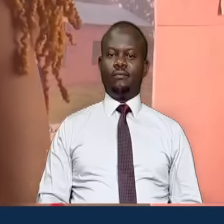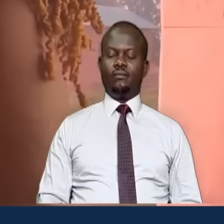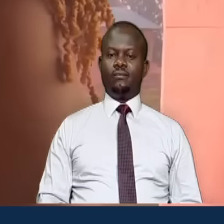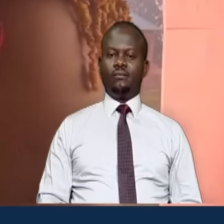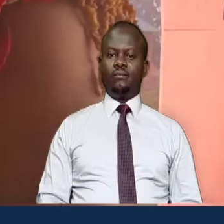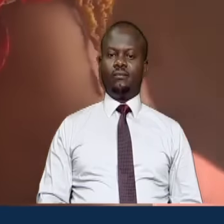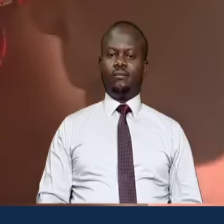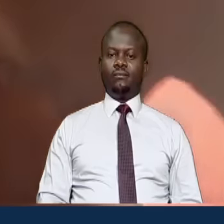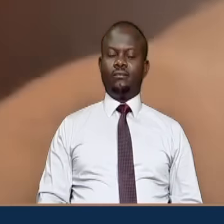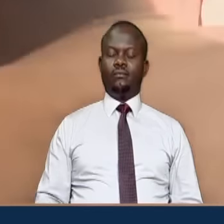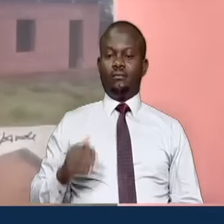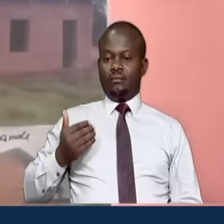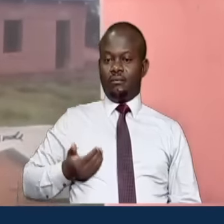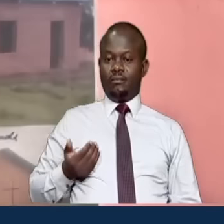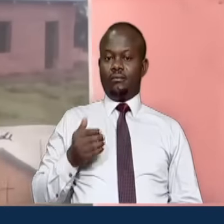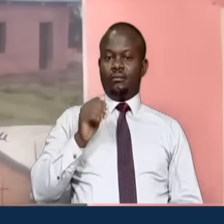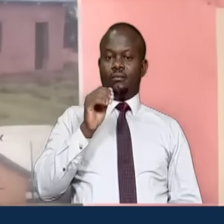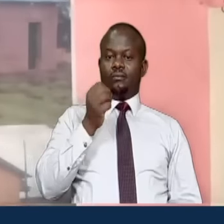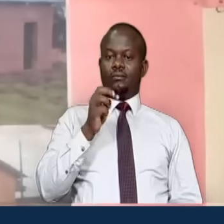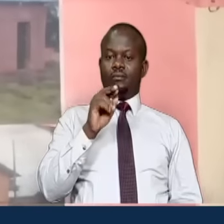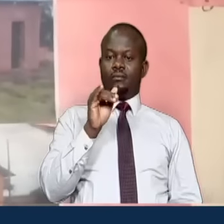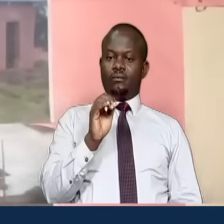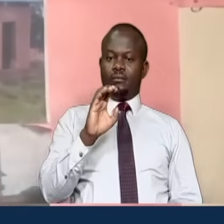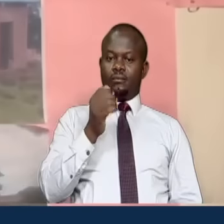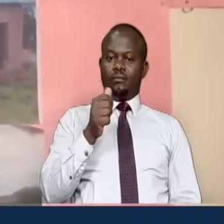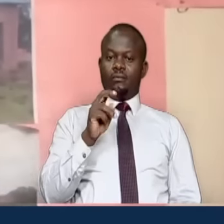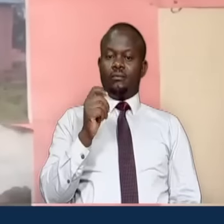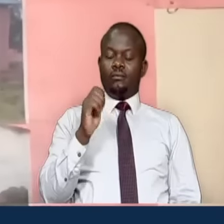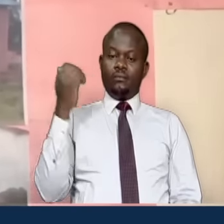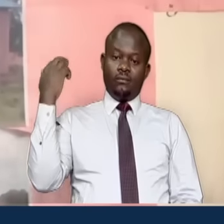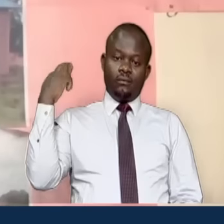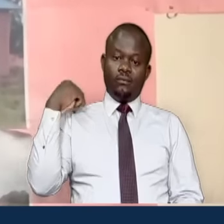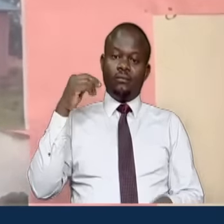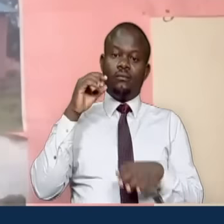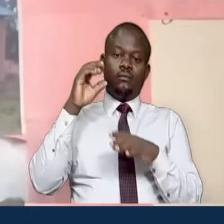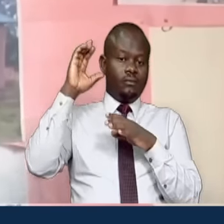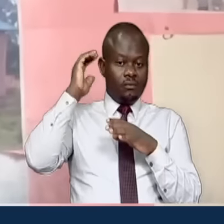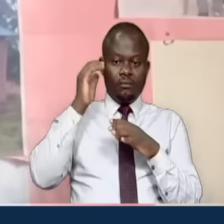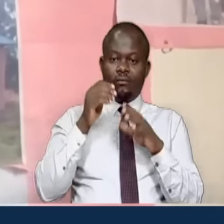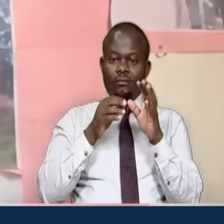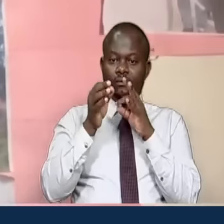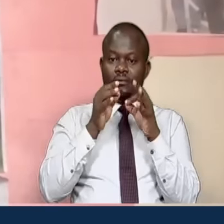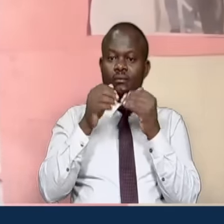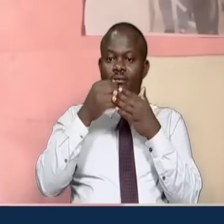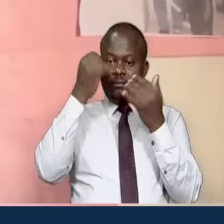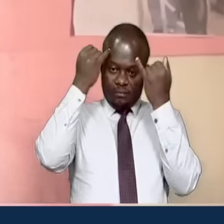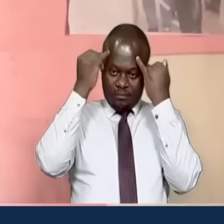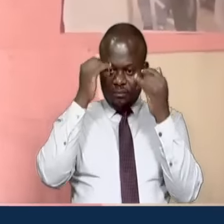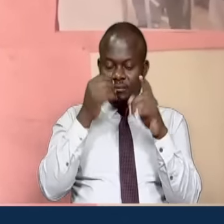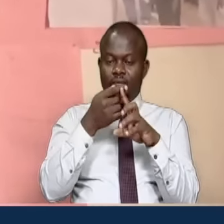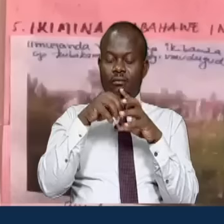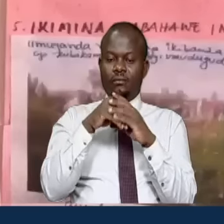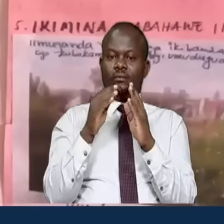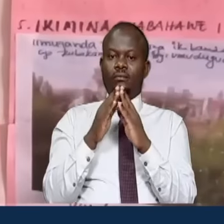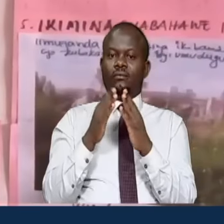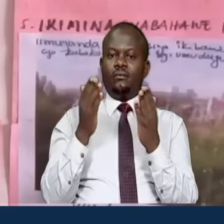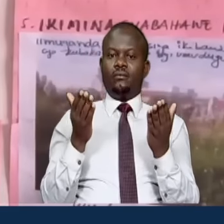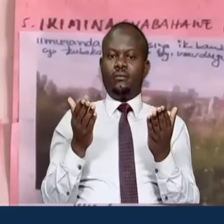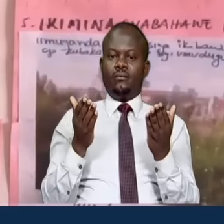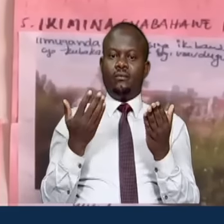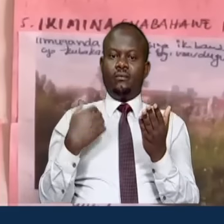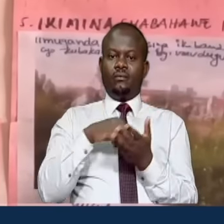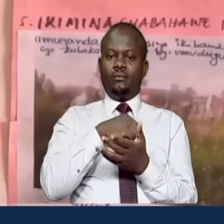Umvaho ko madamu Muhineza Marie Chantal ushinzwe amakuru muri uyu mudugudu asobanura umuzi w'igitekerezo cy'abagize uyu mudugudu.